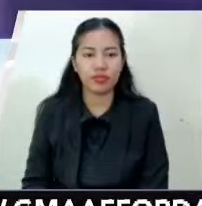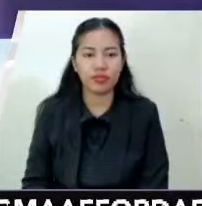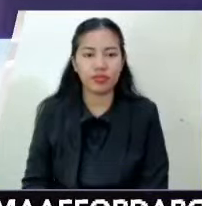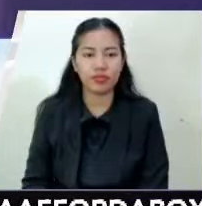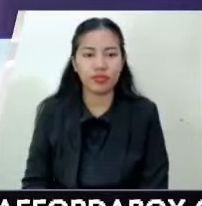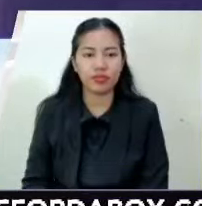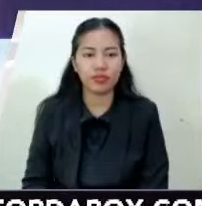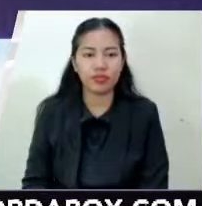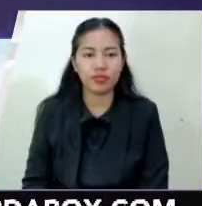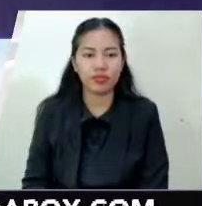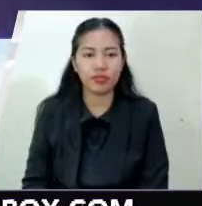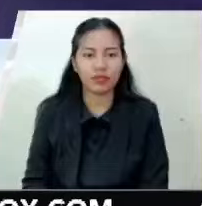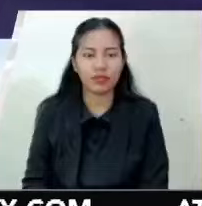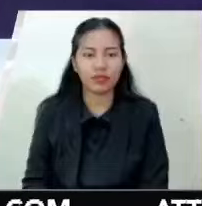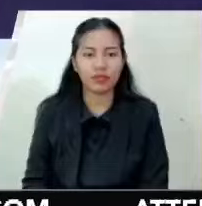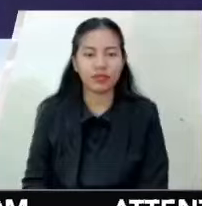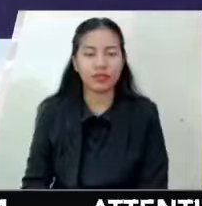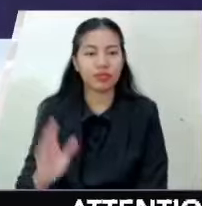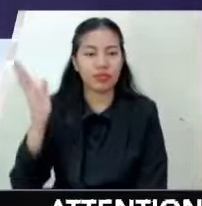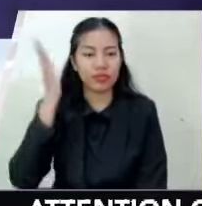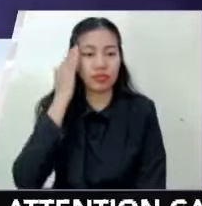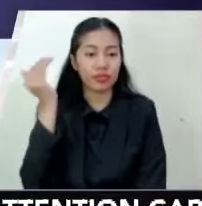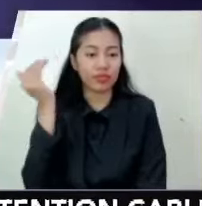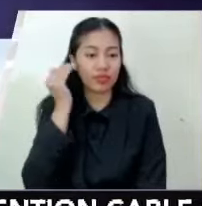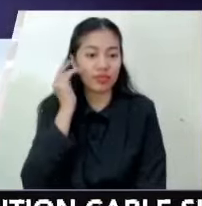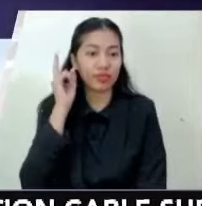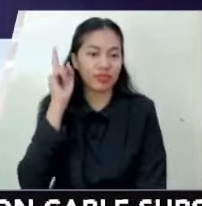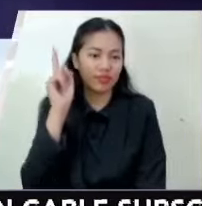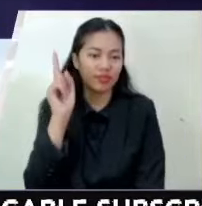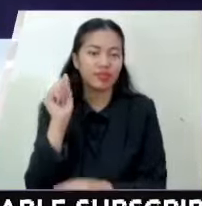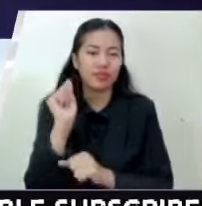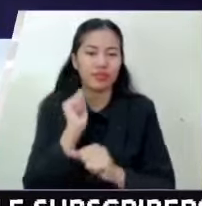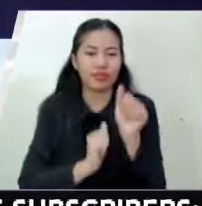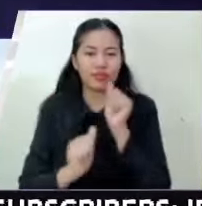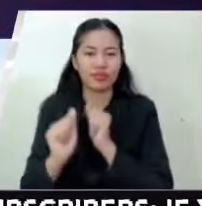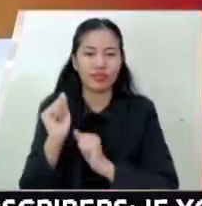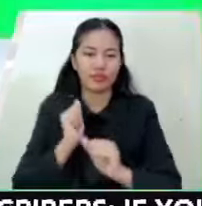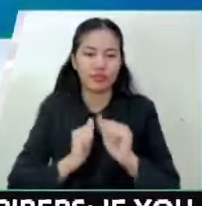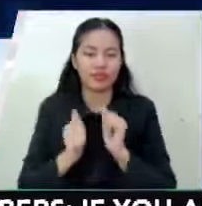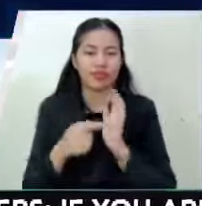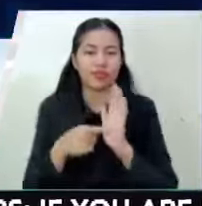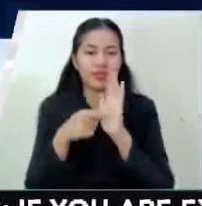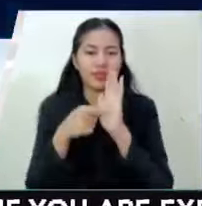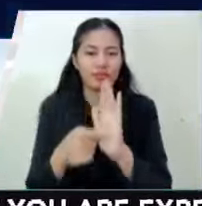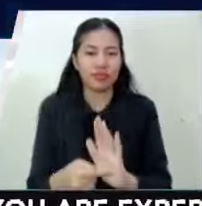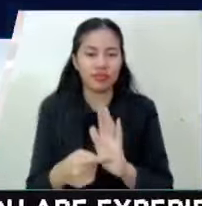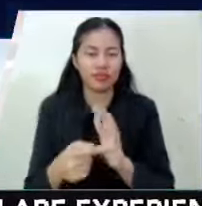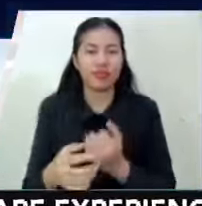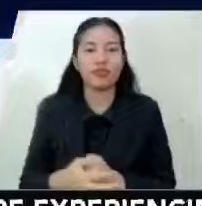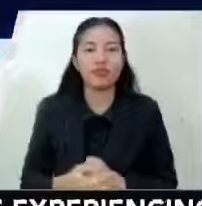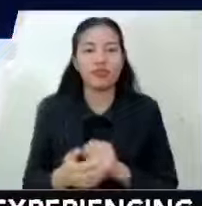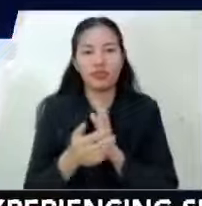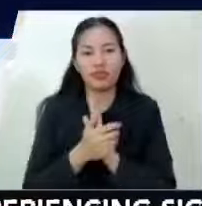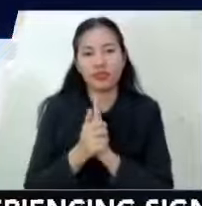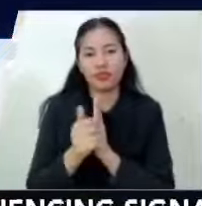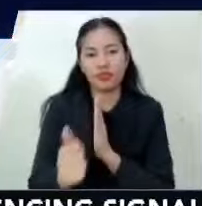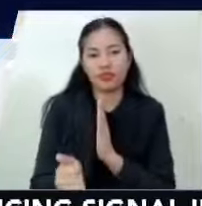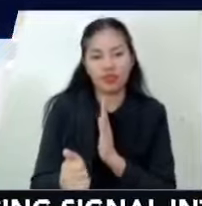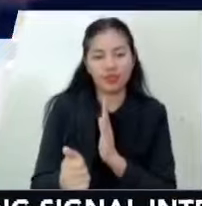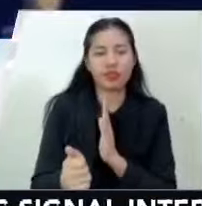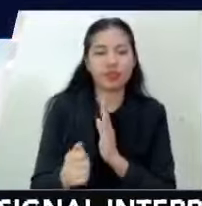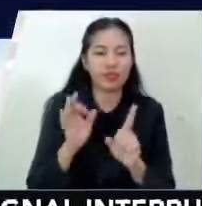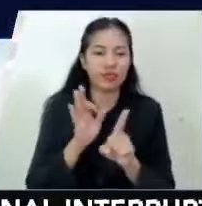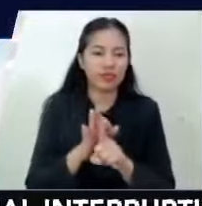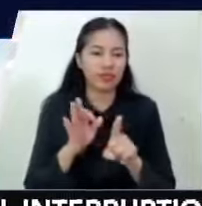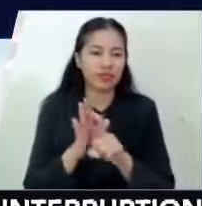Ipinamalas ni South Korean star Park Kyung-sik ang kanyang charm at talent sa Manila leg ng kanyang Secret Time fan meet itong weekend. Bukod